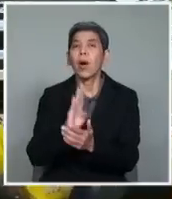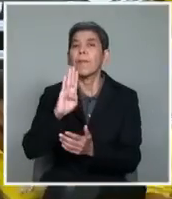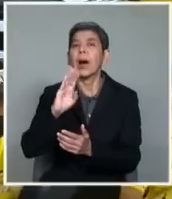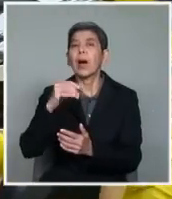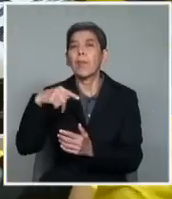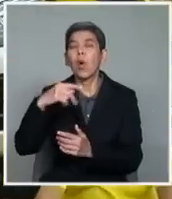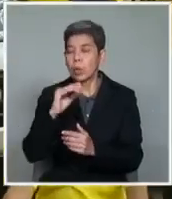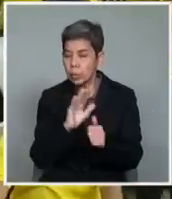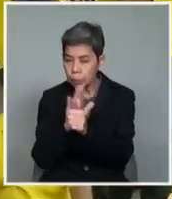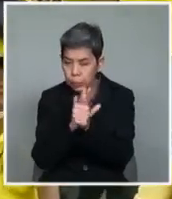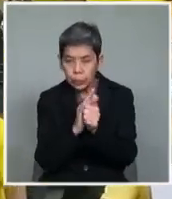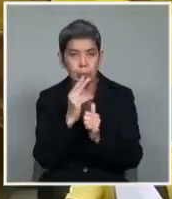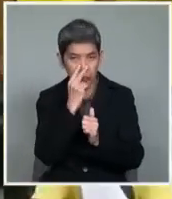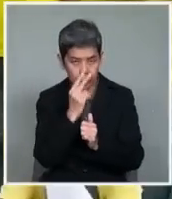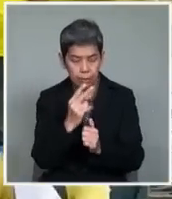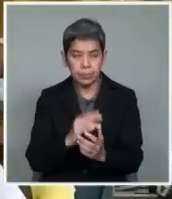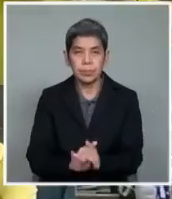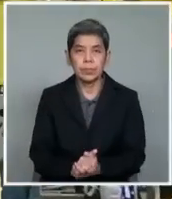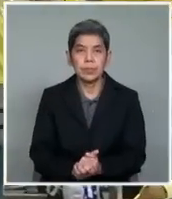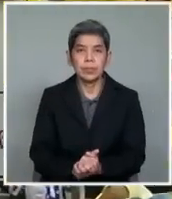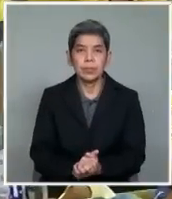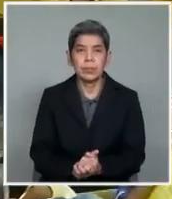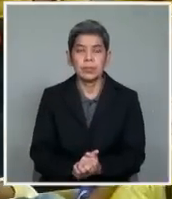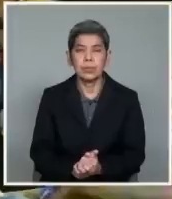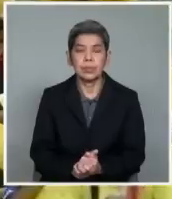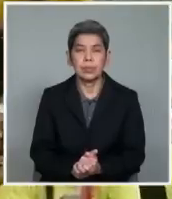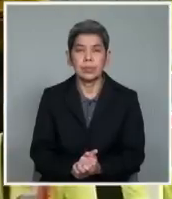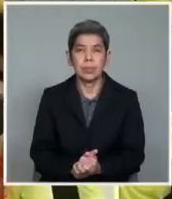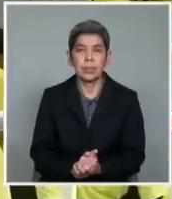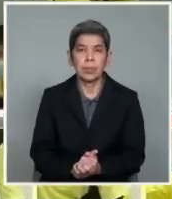ดูแลความสงบเรียบร้อยให้อยู่ครับ